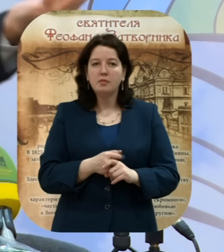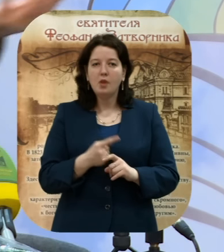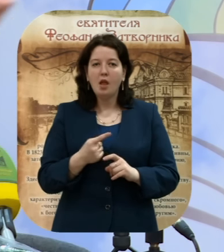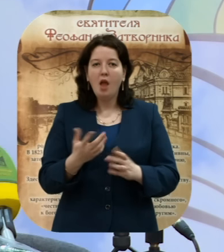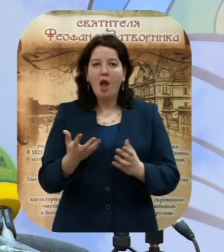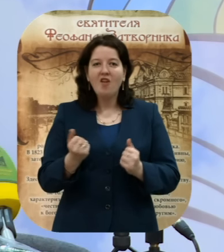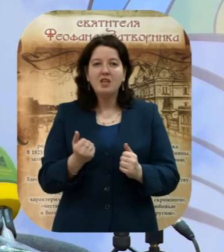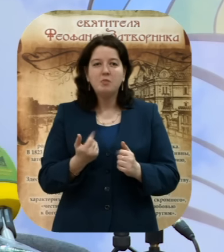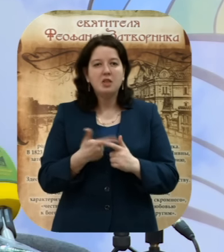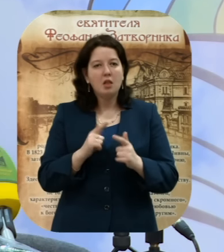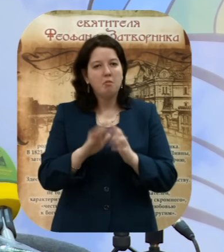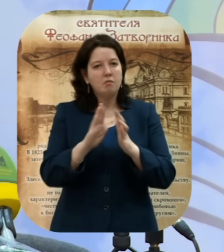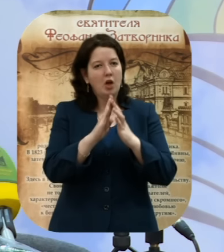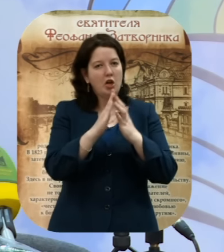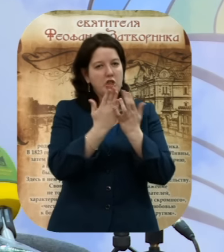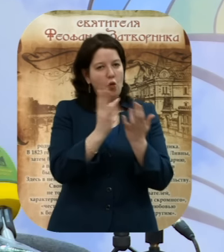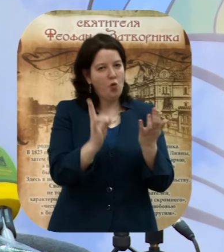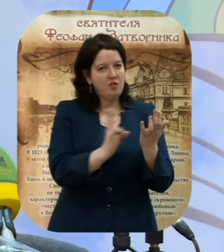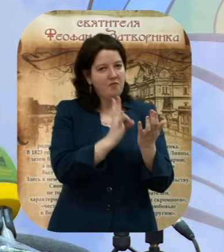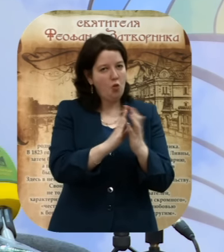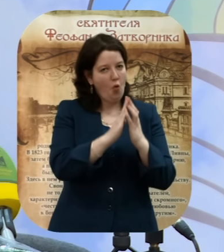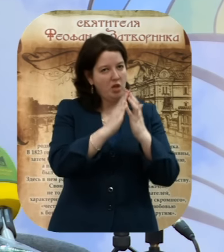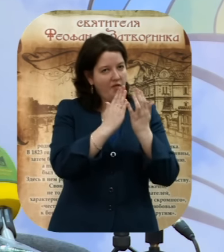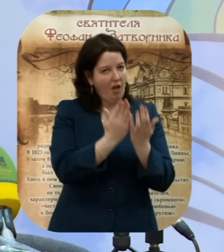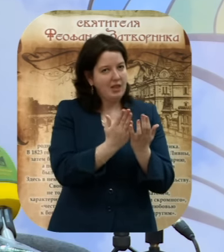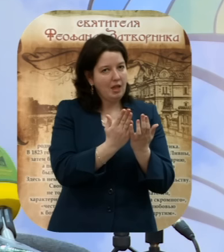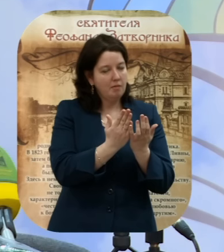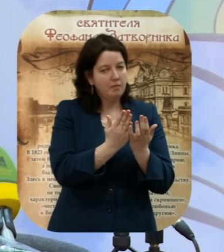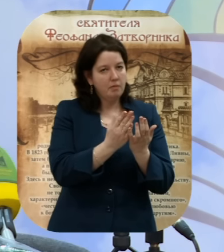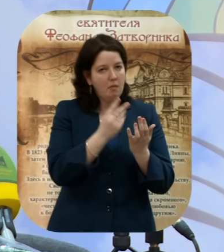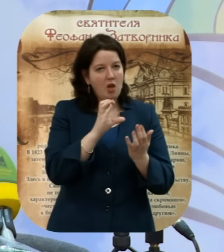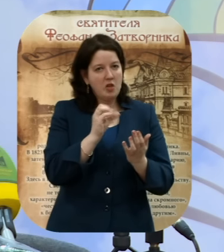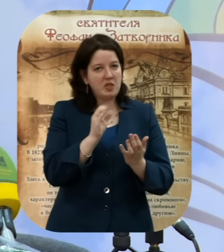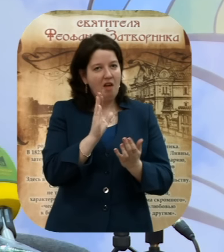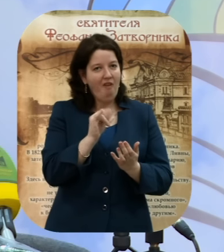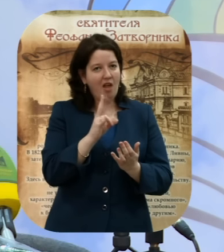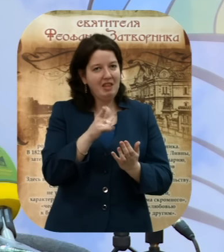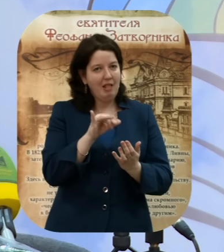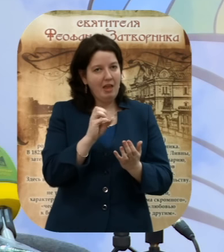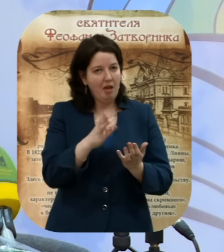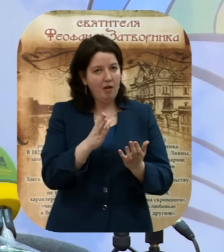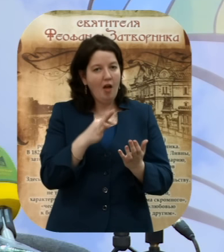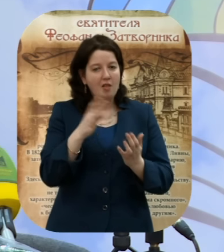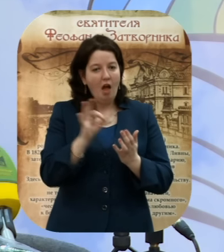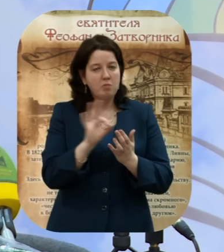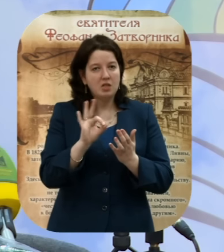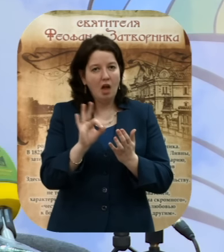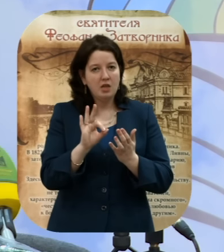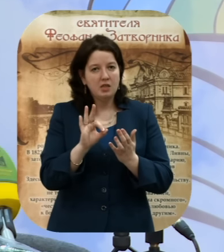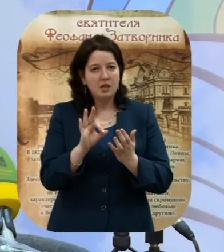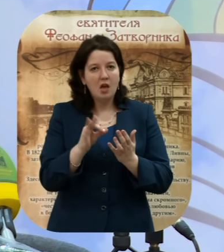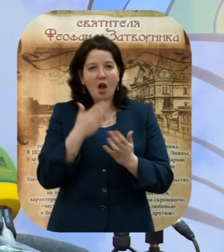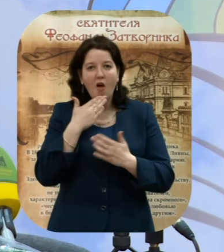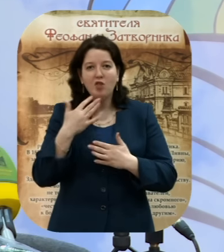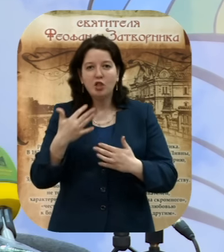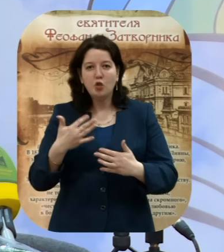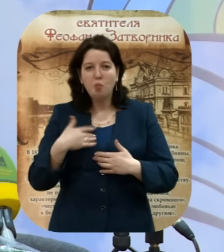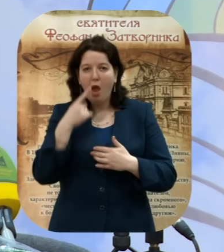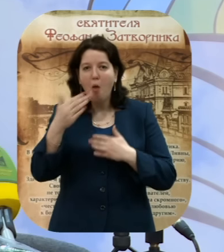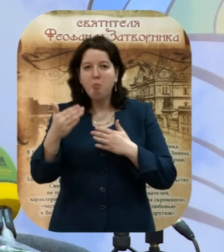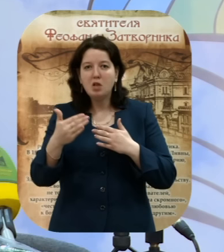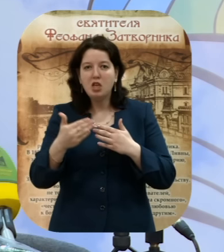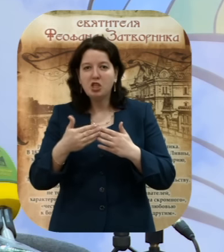Возьмите Евангелие, и мы увидим. Вам сказано, возлюби ближнего и возненавидь врага своего, а